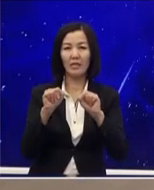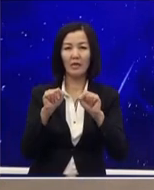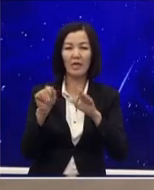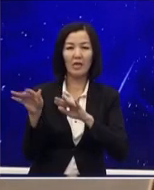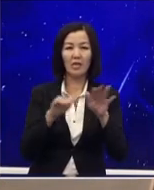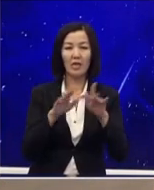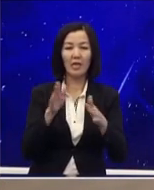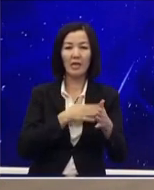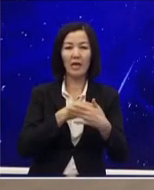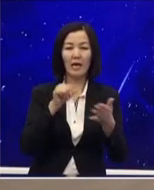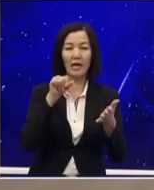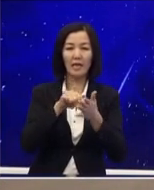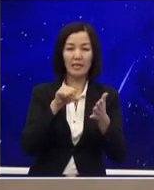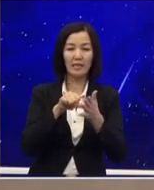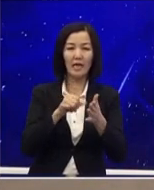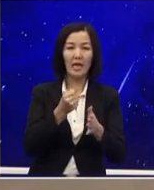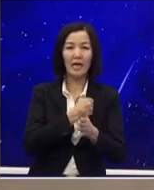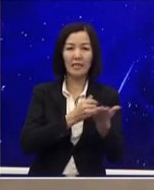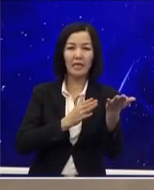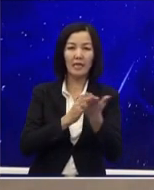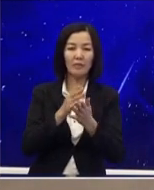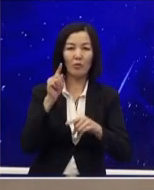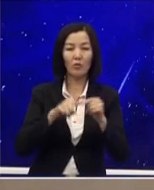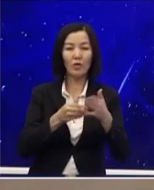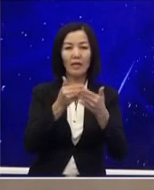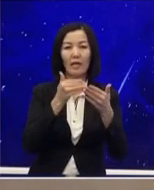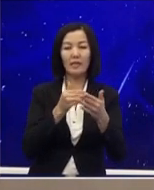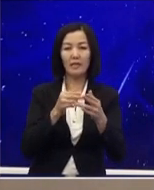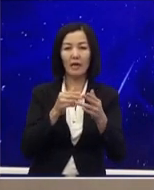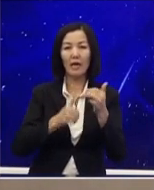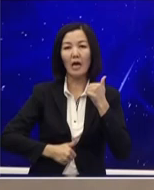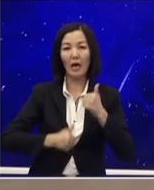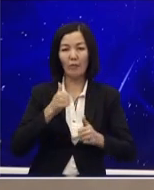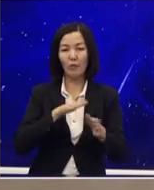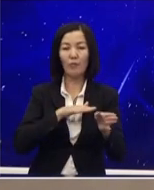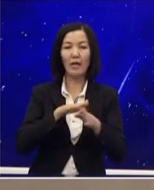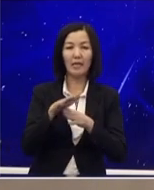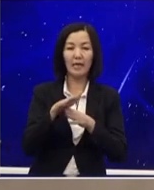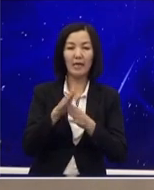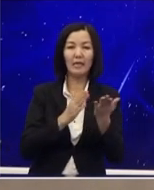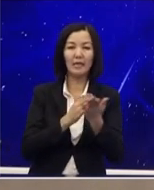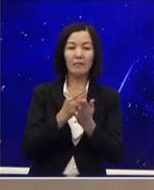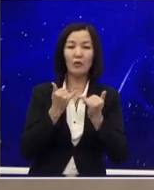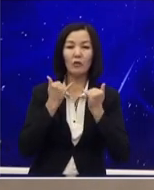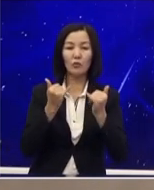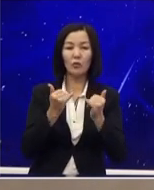қатысты. Бұл әскери қызметкерлердің отан алдындағы абыройлы атқарған қызметтері